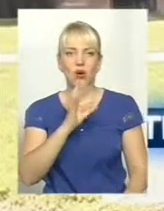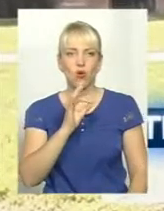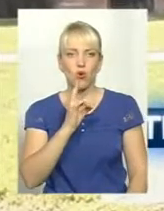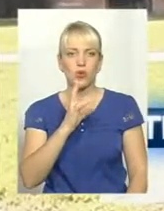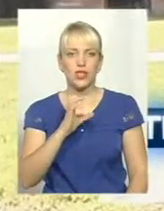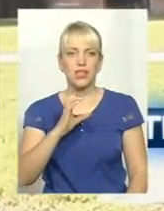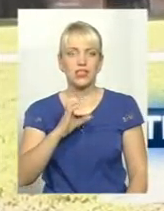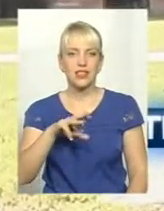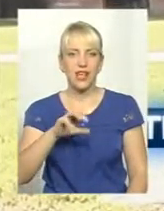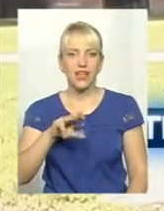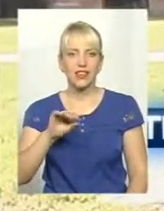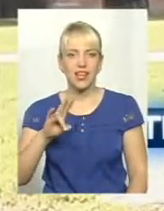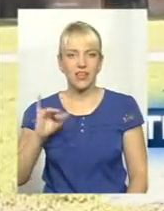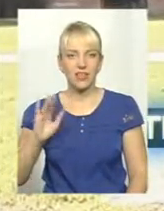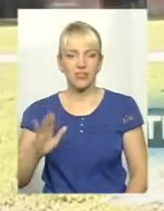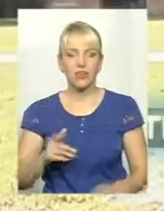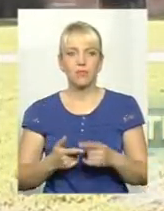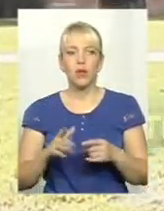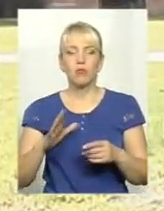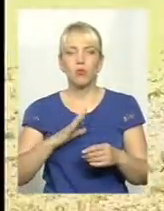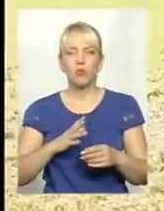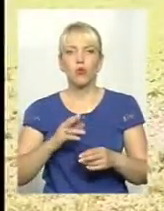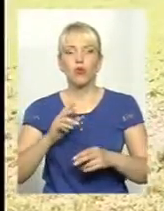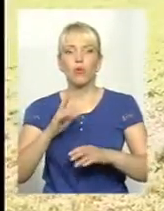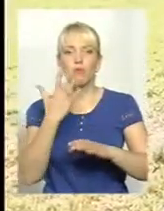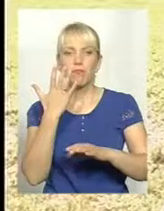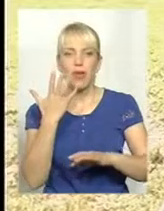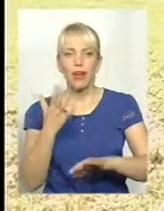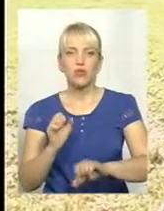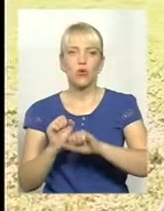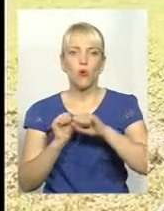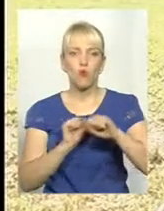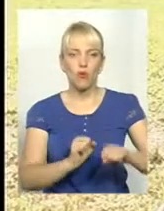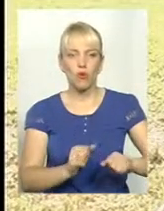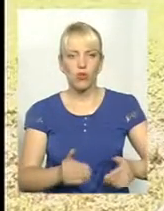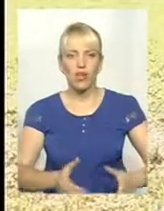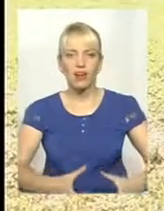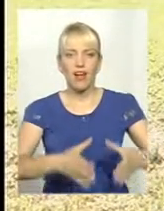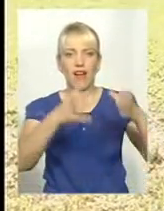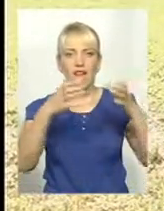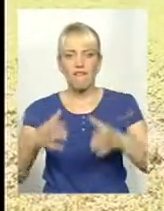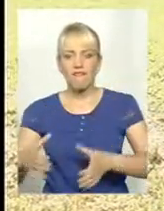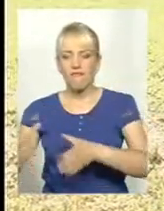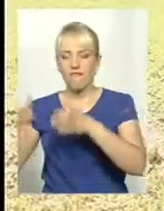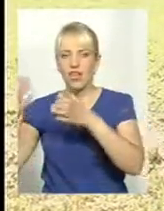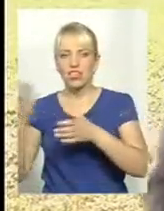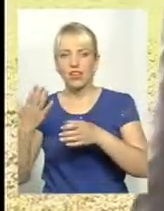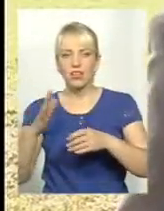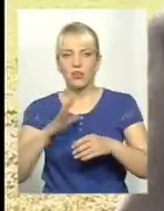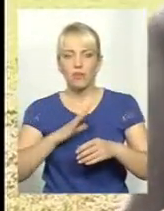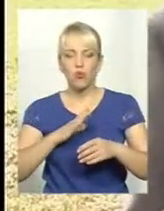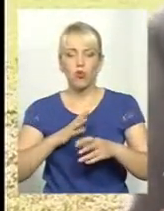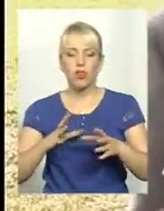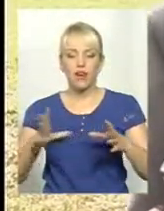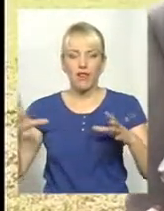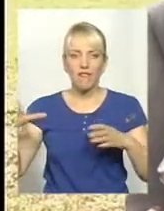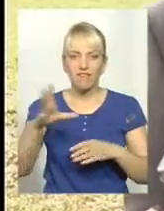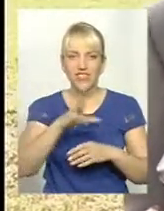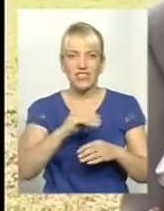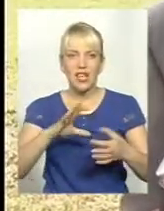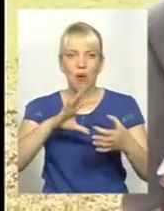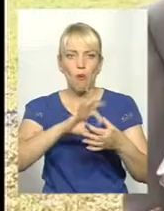одна з п'яти оборонних веж, родова церква, частина палацу. Замкова церква була першою кам'яною спорудою, яку було побудовано в замку в